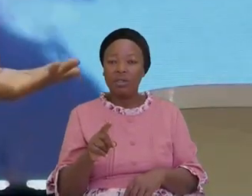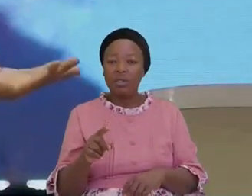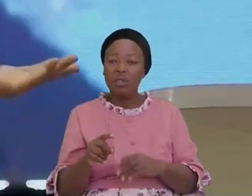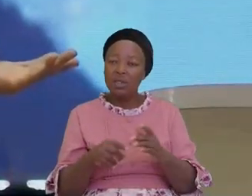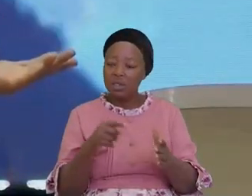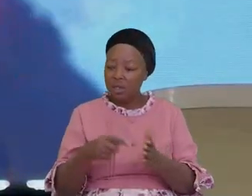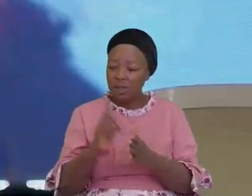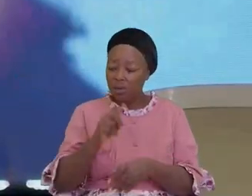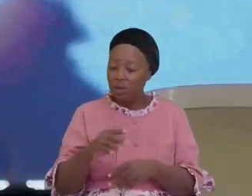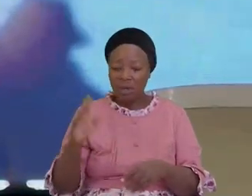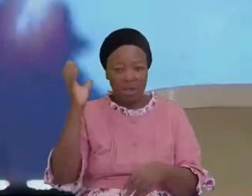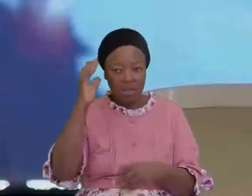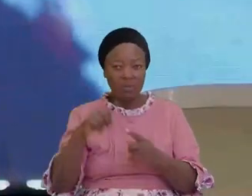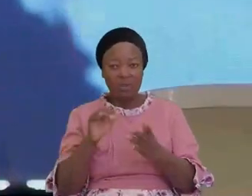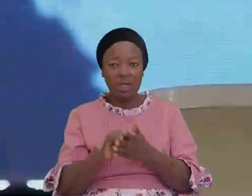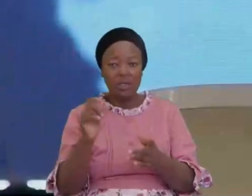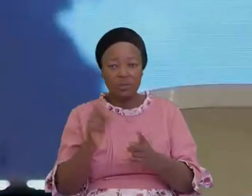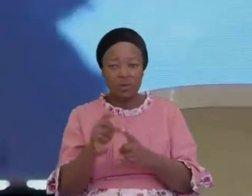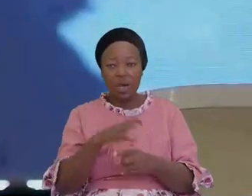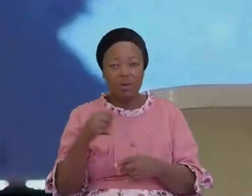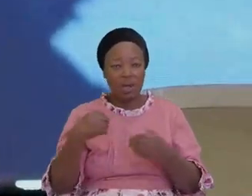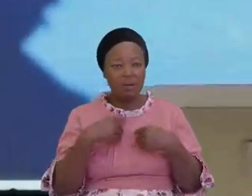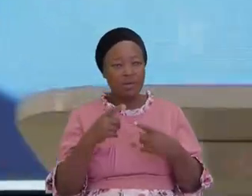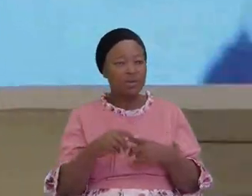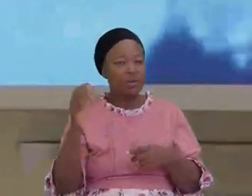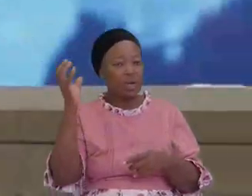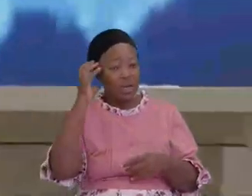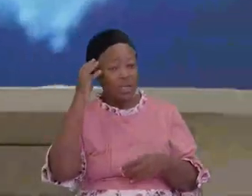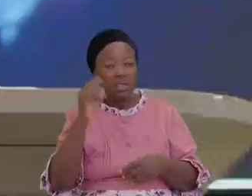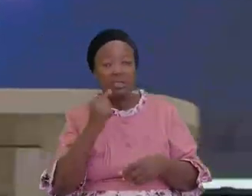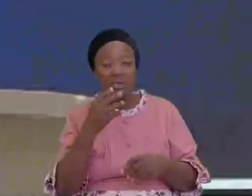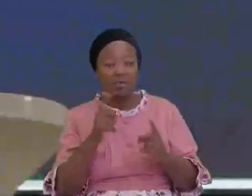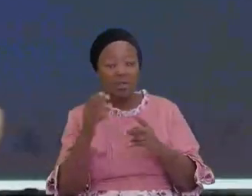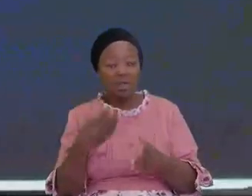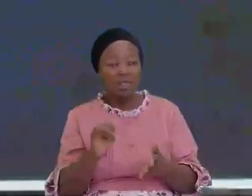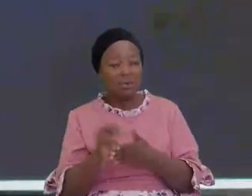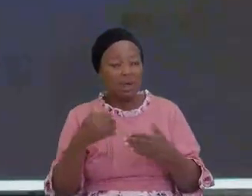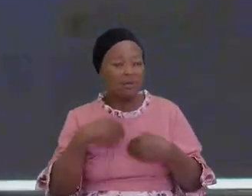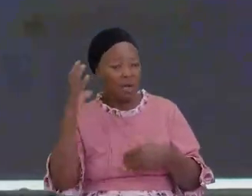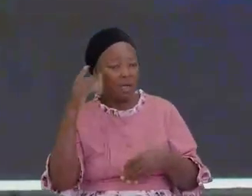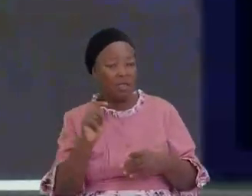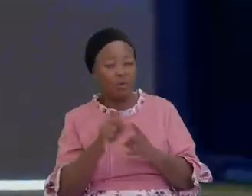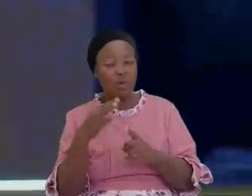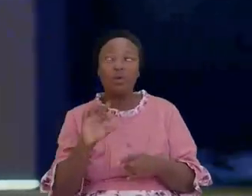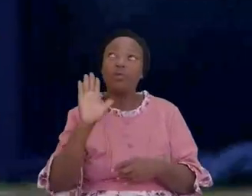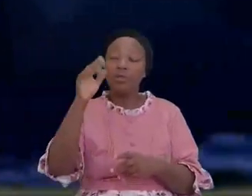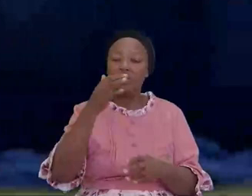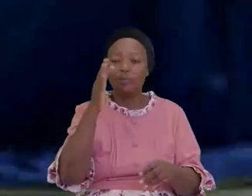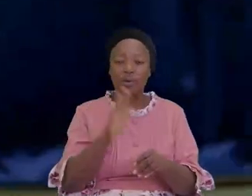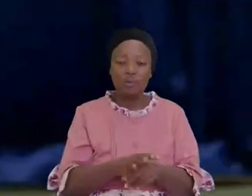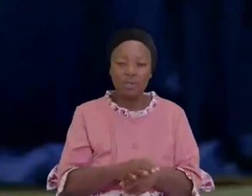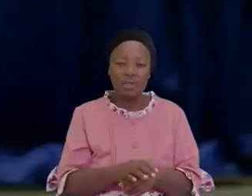Nous devons écouter cette parole. Et nous devons donc nous attacher aux choses que nous avons entendues,